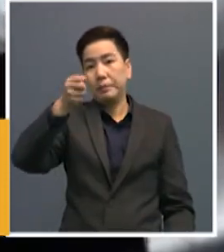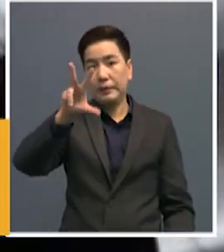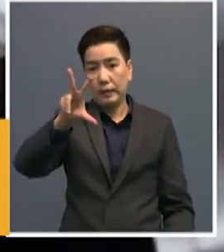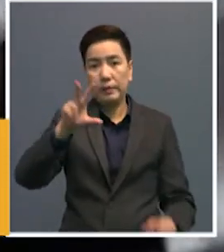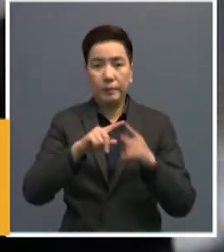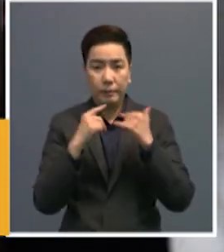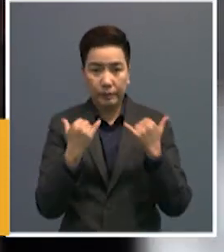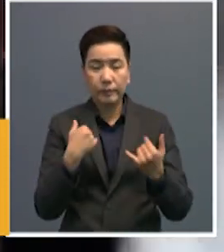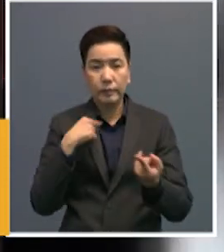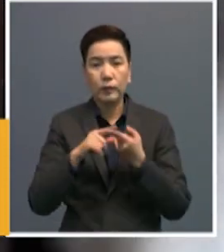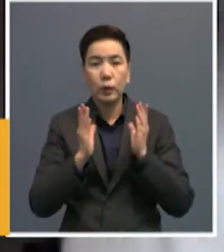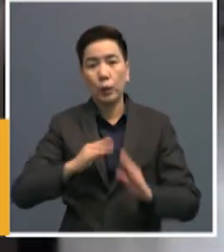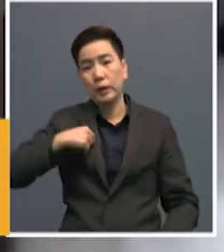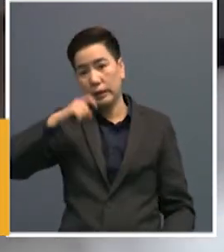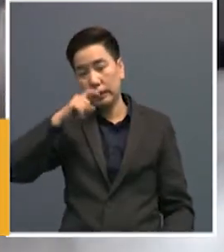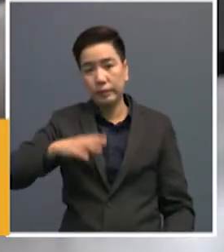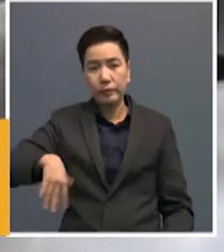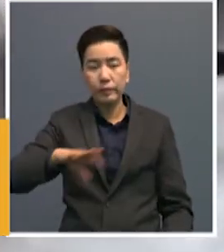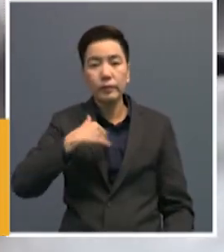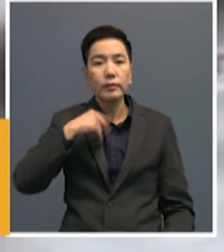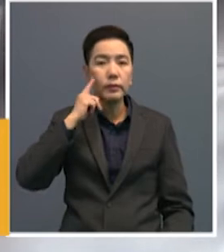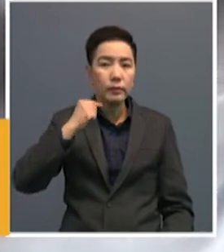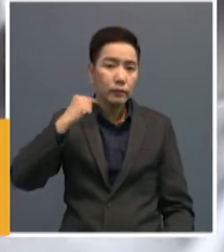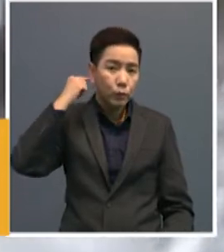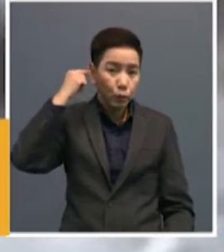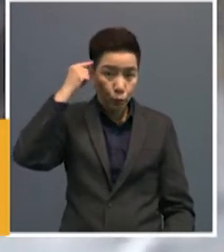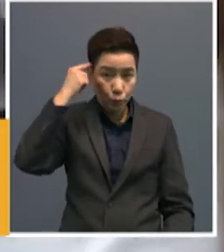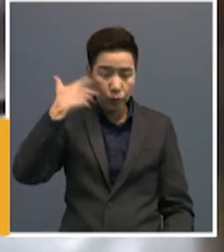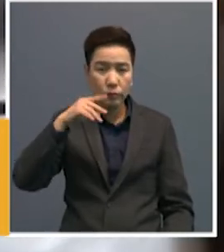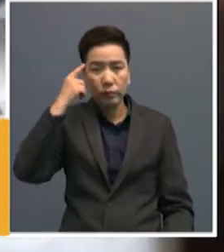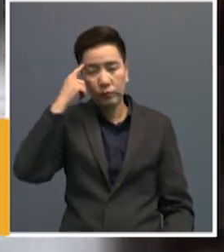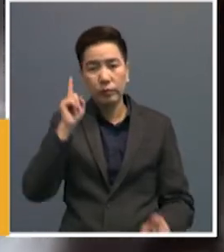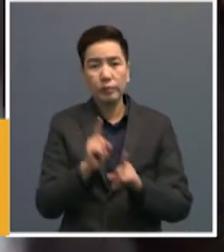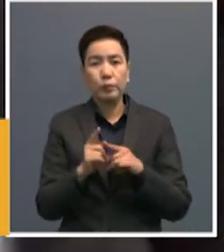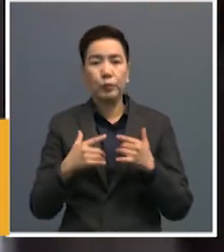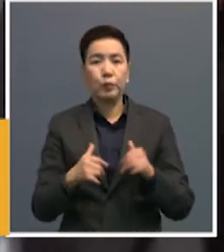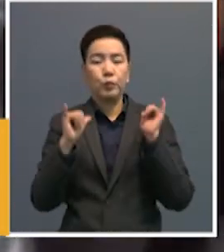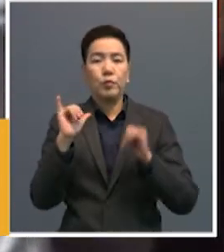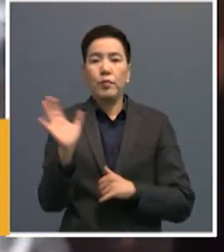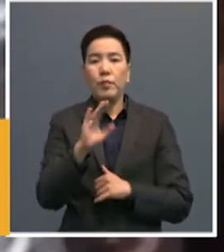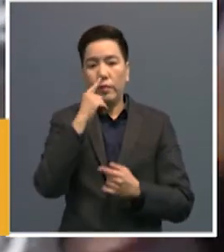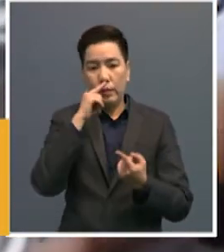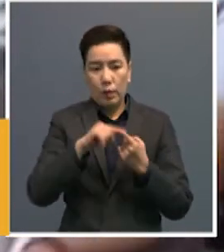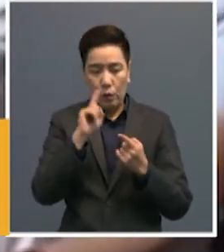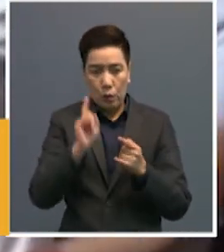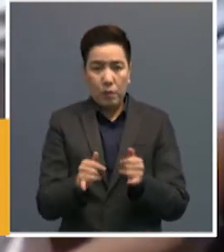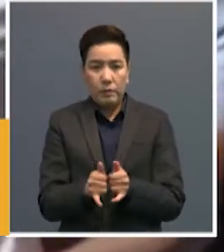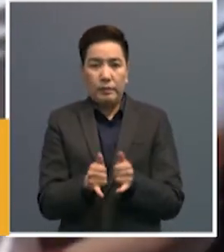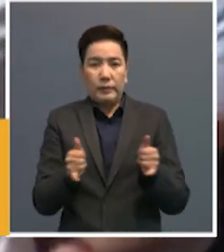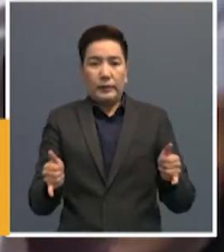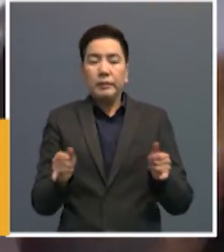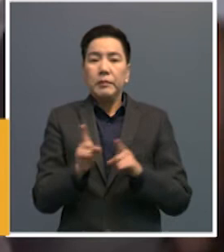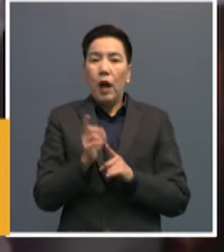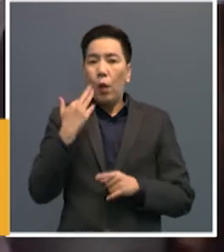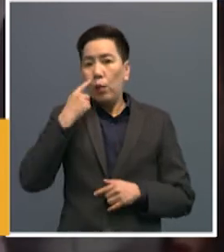นะครับดังนั้นคนไทยหลังจากทราบข่าวเรื่องนี้แล้วไม่ควรที่จะปล่อยปะละเลยควรจะได้อย่างทางสังคมเหมือน